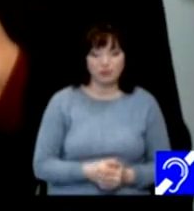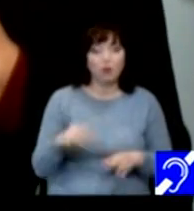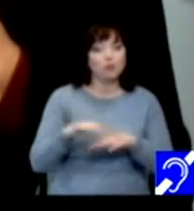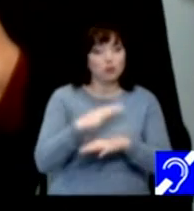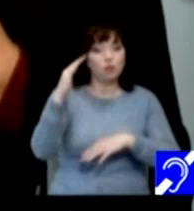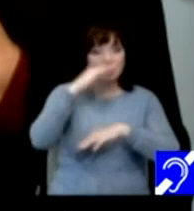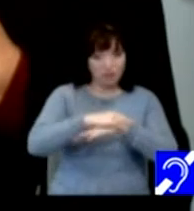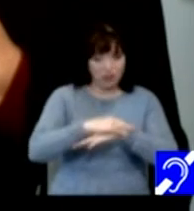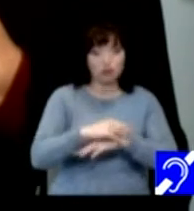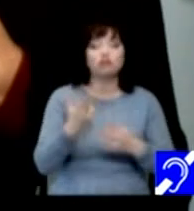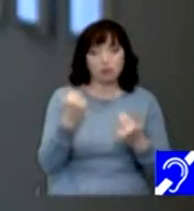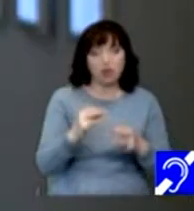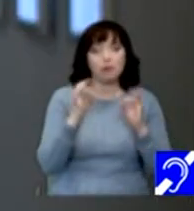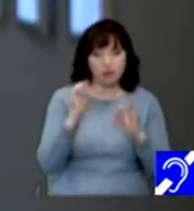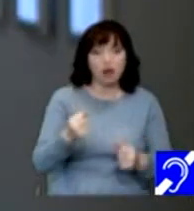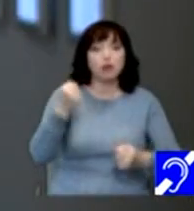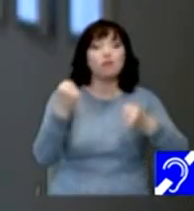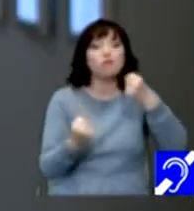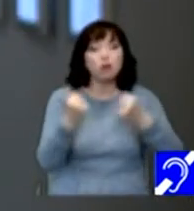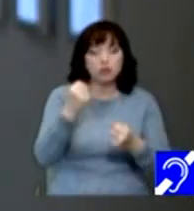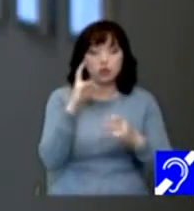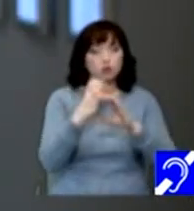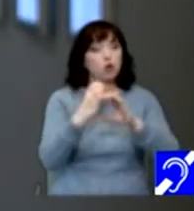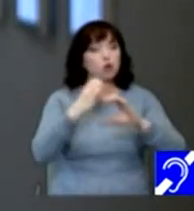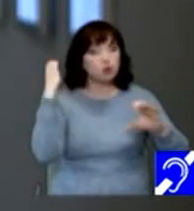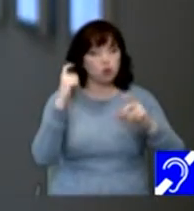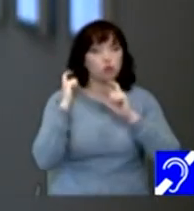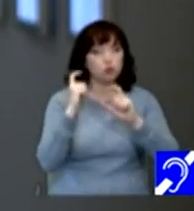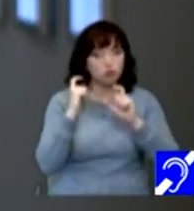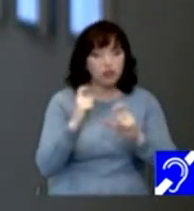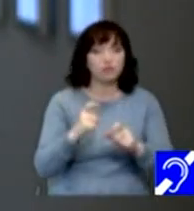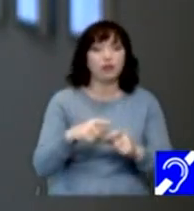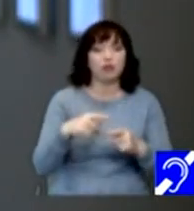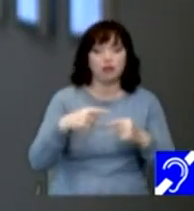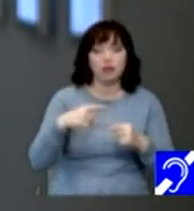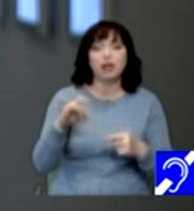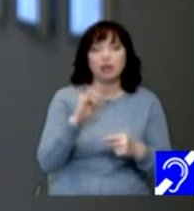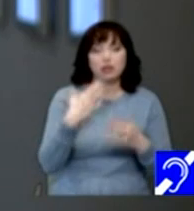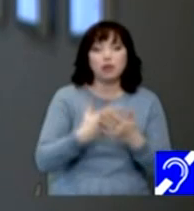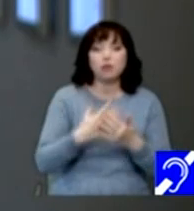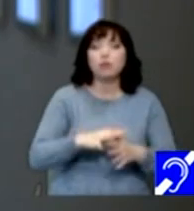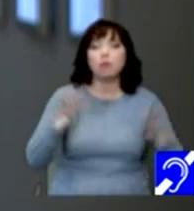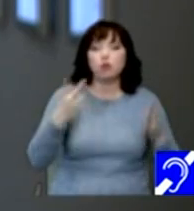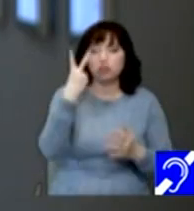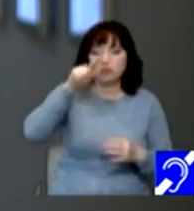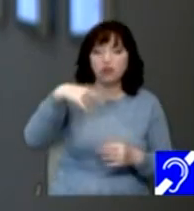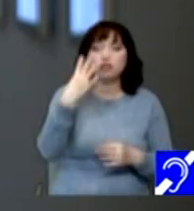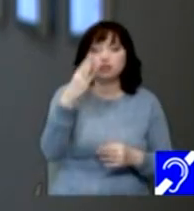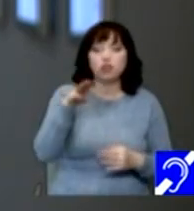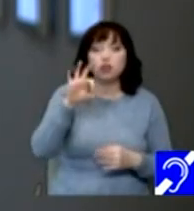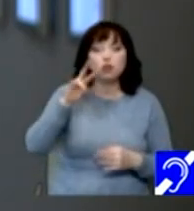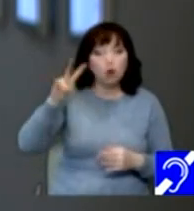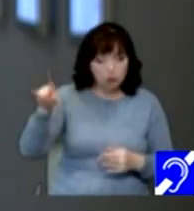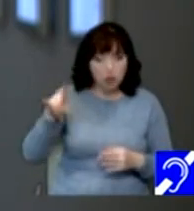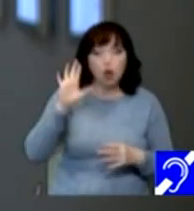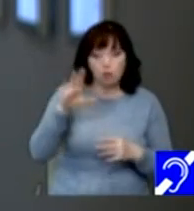Bună seara, Vadim! Așa este, conducătorii camioanelor care transportă marfă în cantitate mai mare de 2,4 tone vor